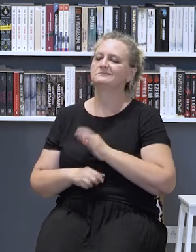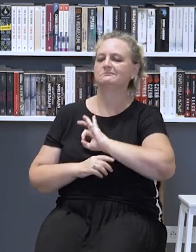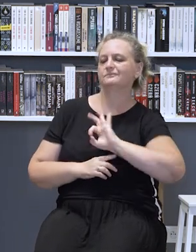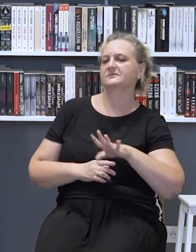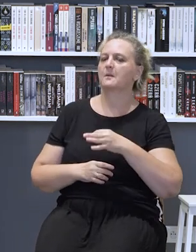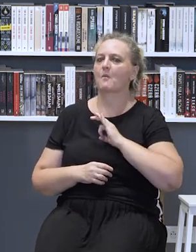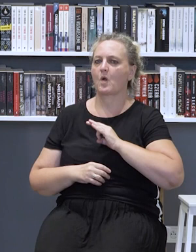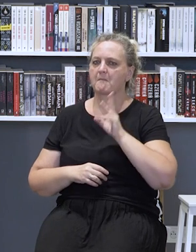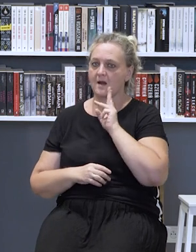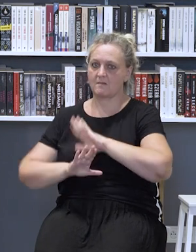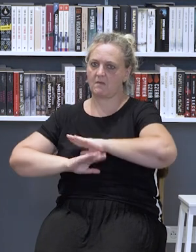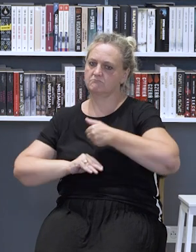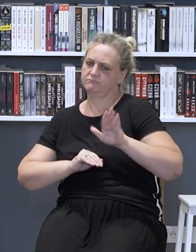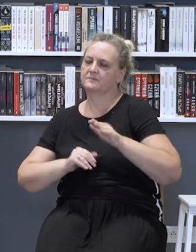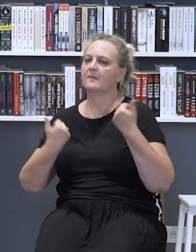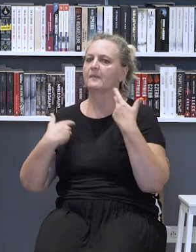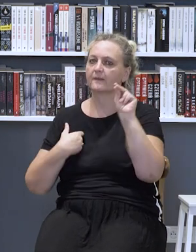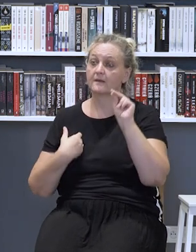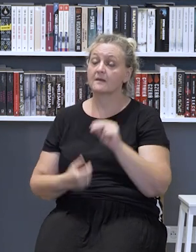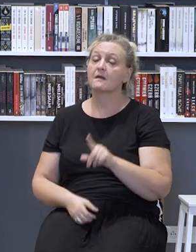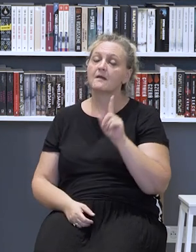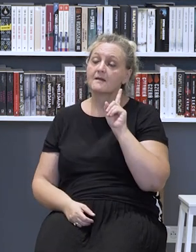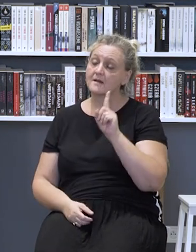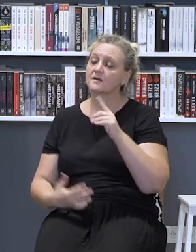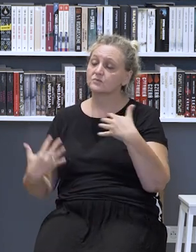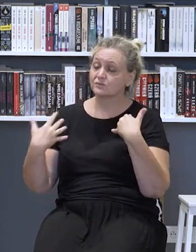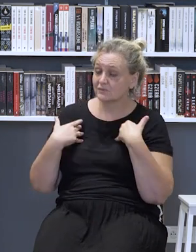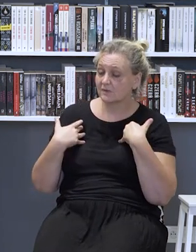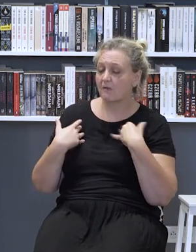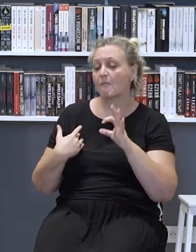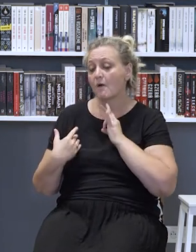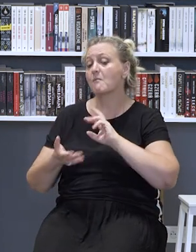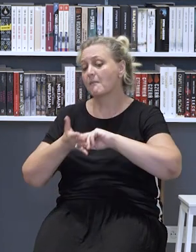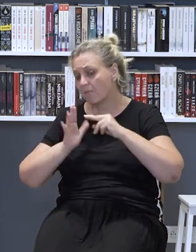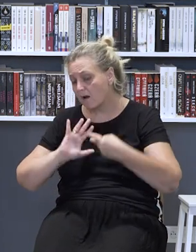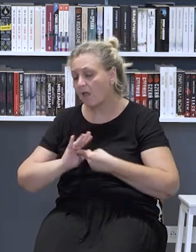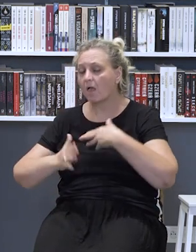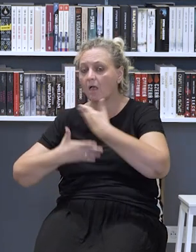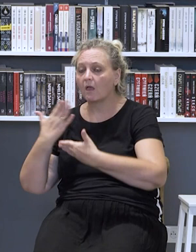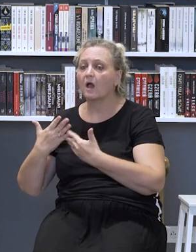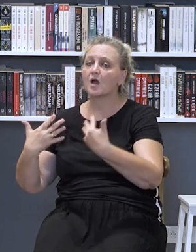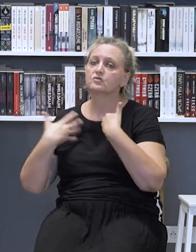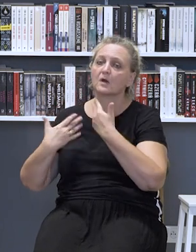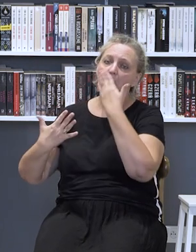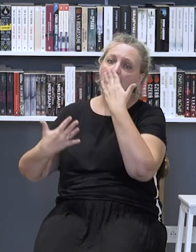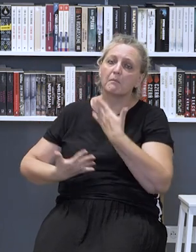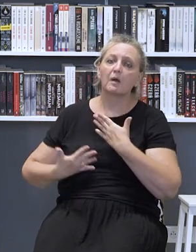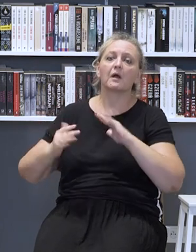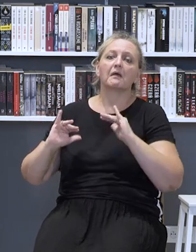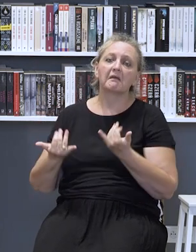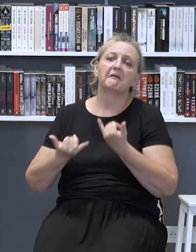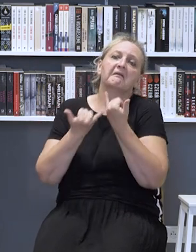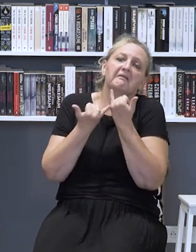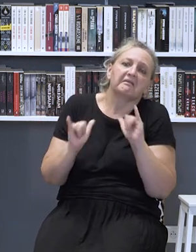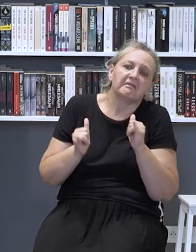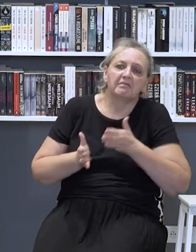mamie. No ale życie, człowiek sobie może coś tam zaplanować, a życie pokaże mu i tak